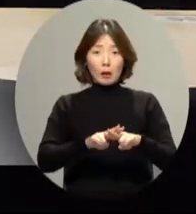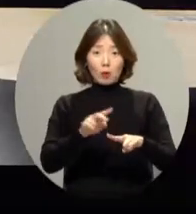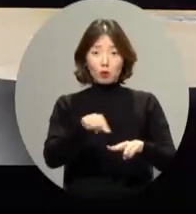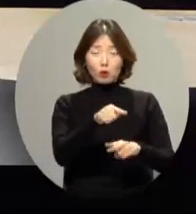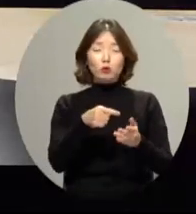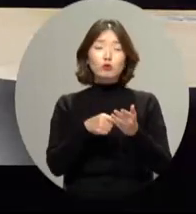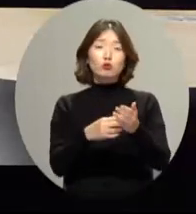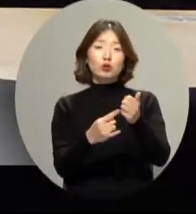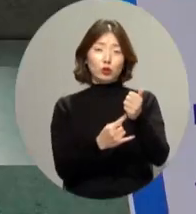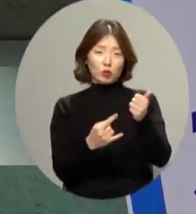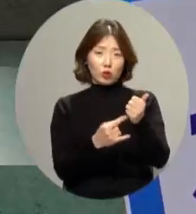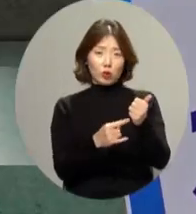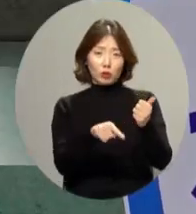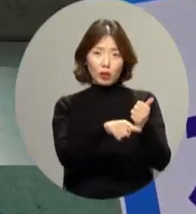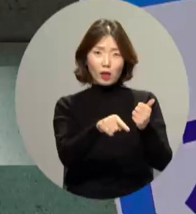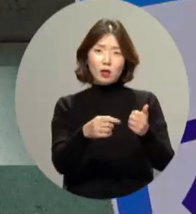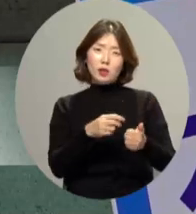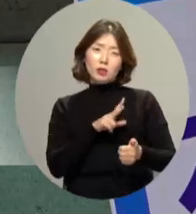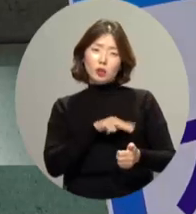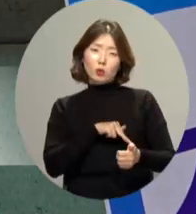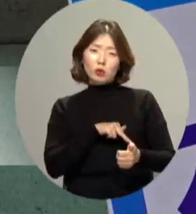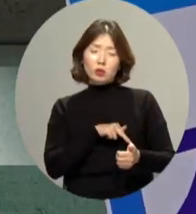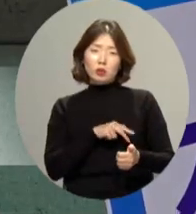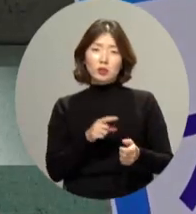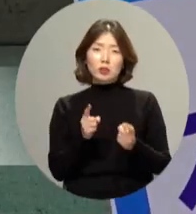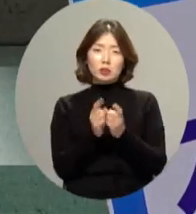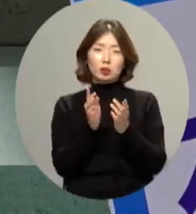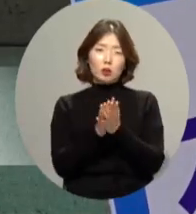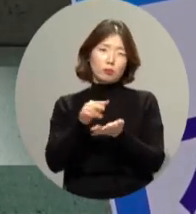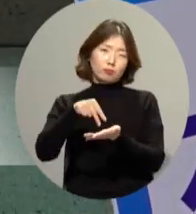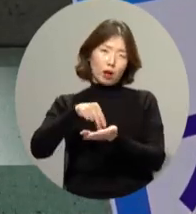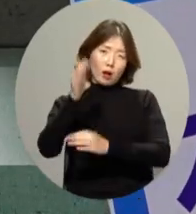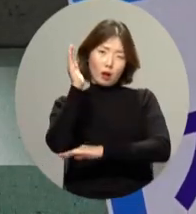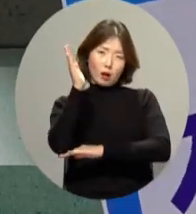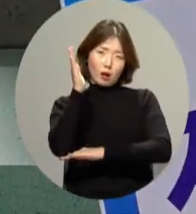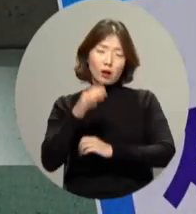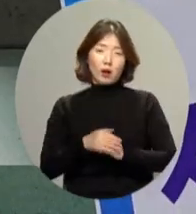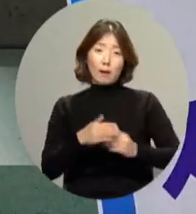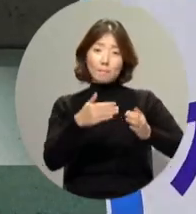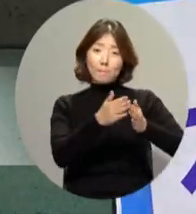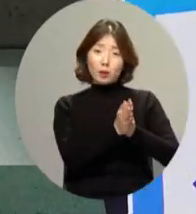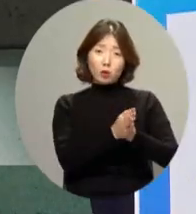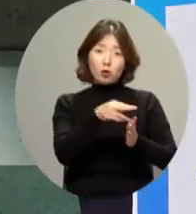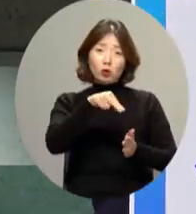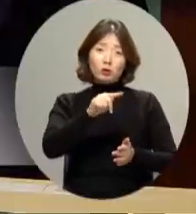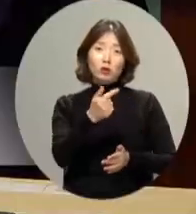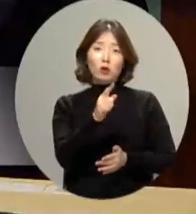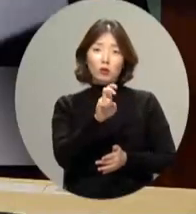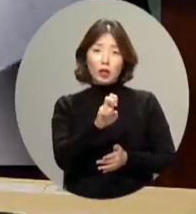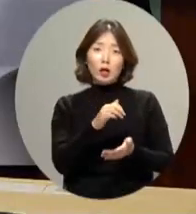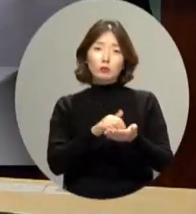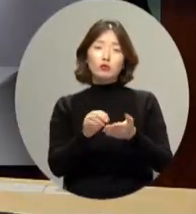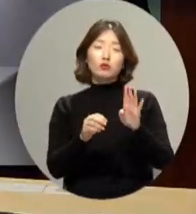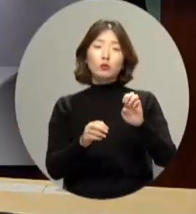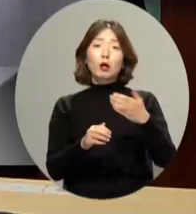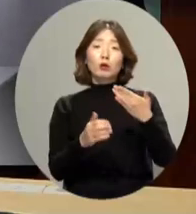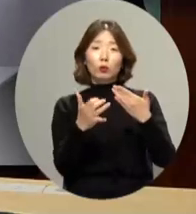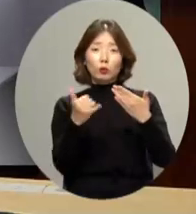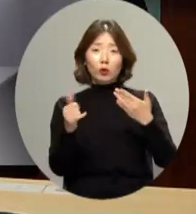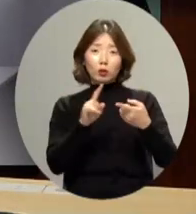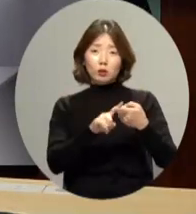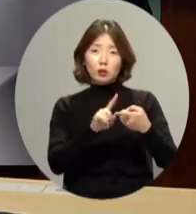공공의대 추진연대와 남원시 의원들은 오늘 도의회 기자회견에서 폐교된 남원 서남대 의대 정원